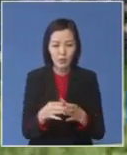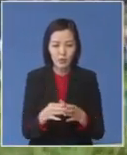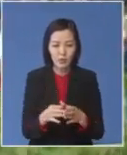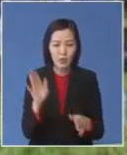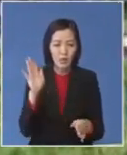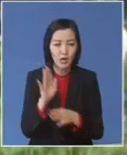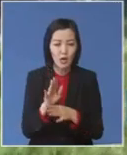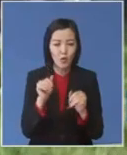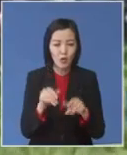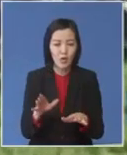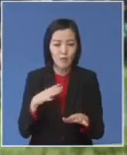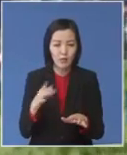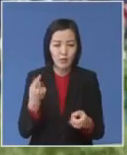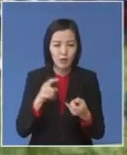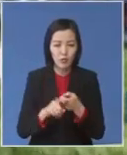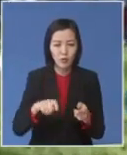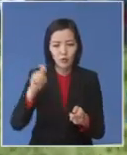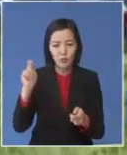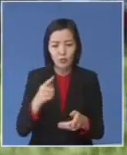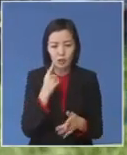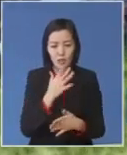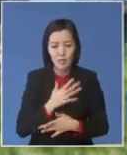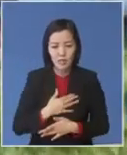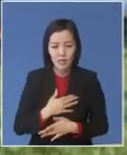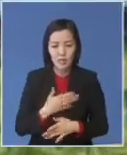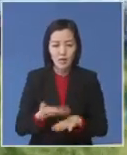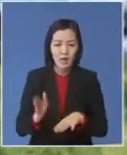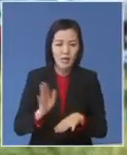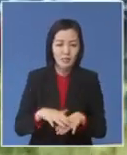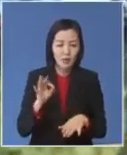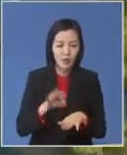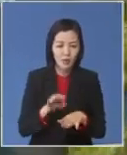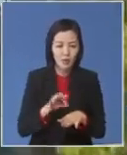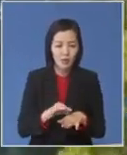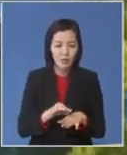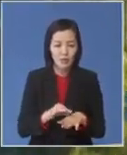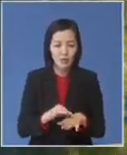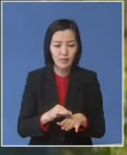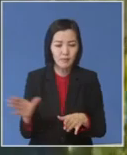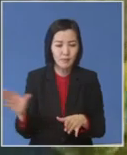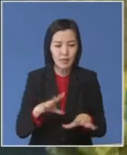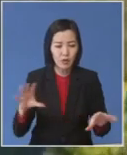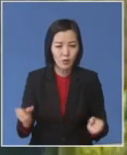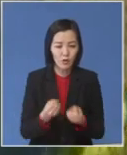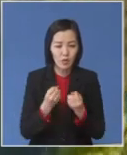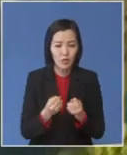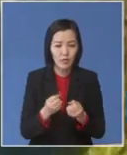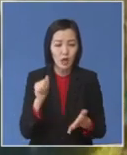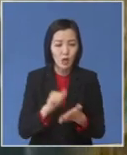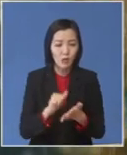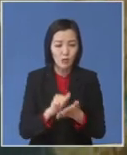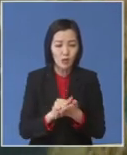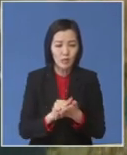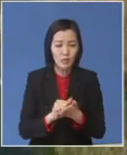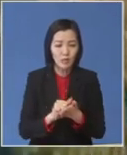қаулы қабылдады. Сол арқылы соғыста жараланғандар мен халі мүшкіл науқастар атыс шабыс аумағынан құтқарылмақ. Дегенмен құжатта